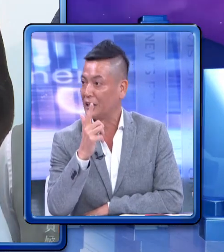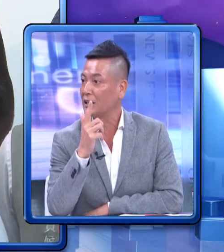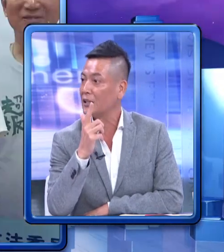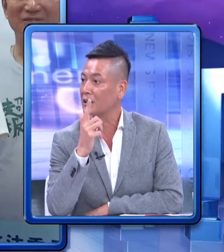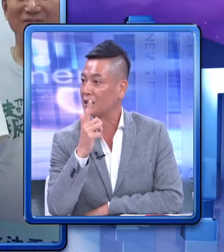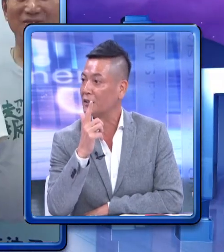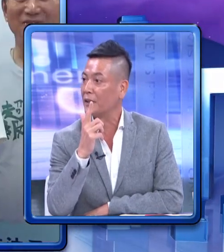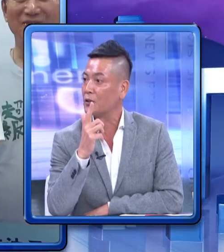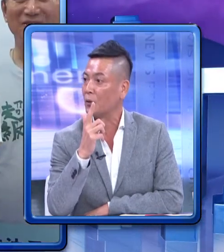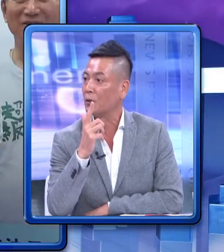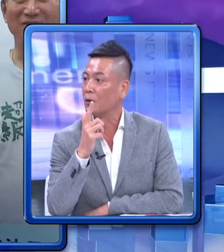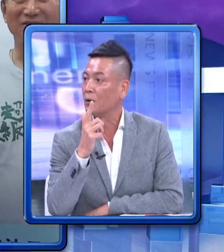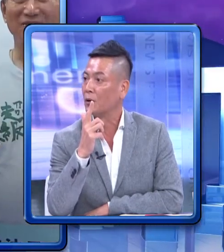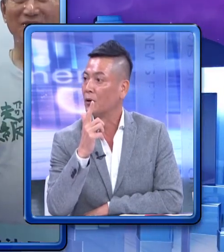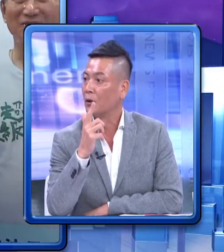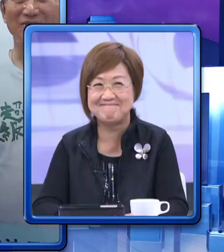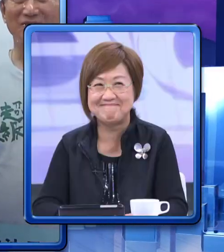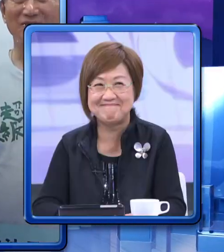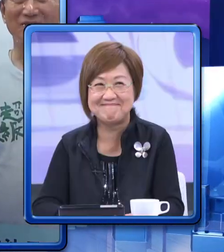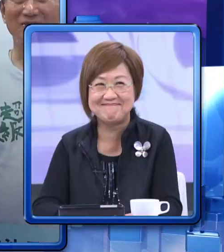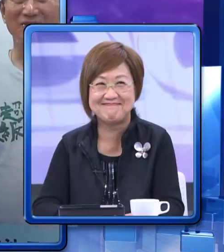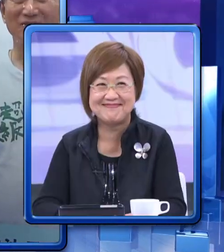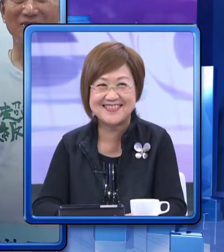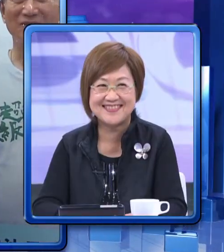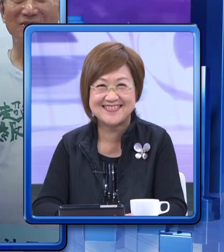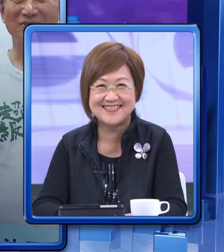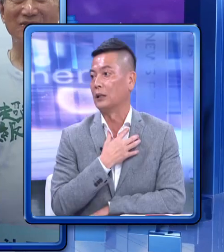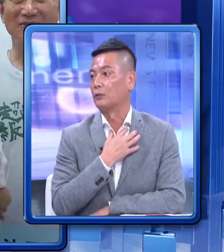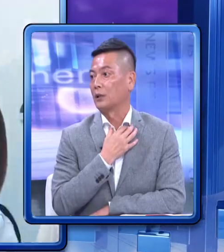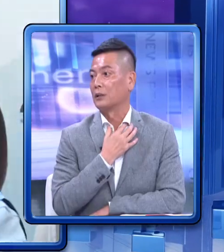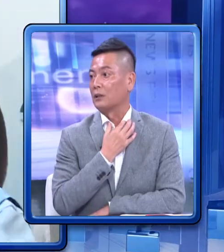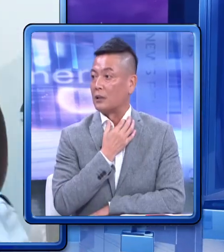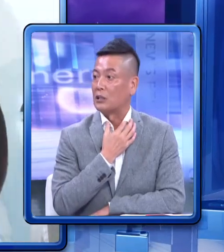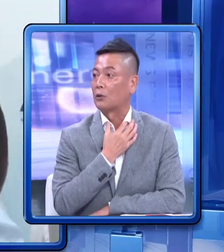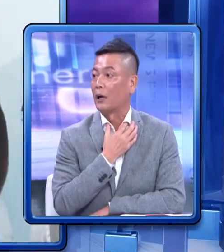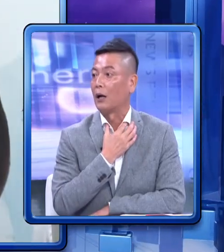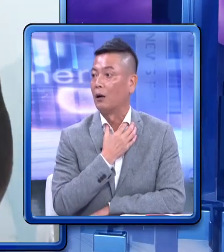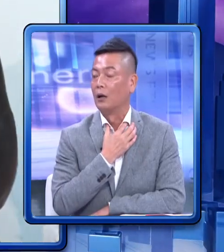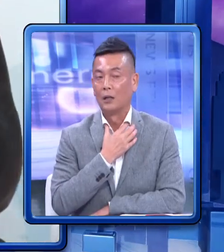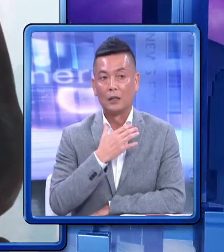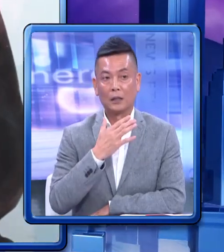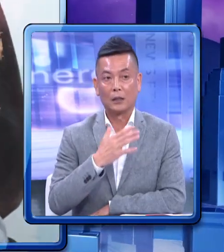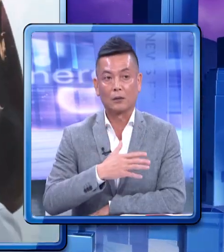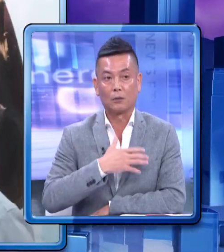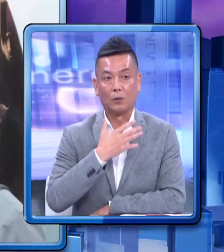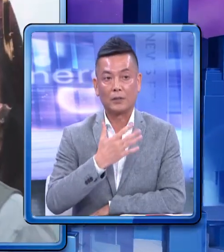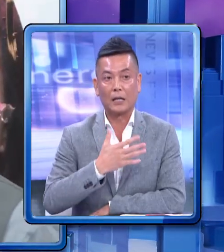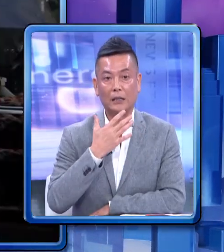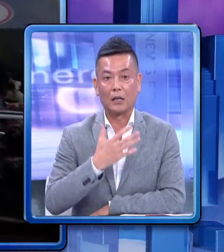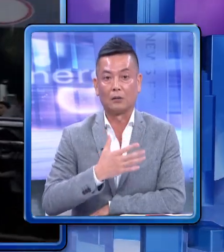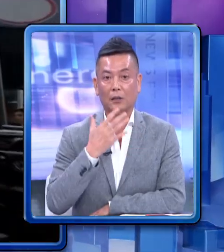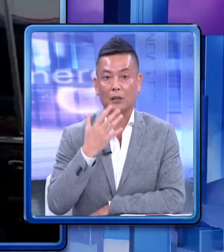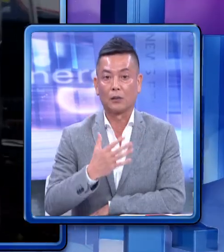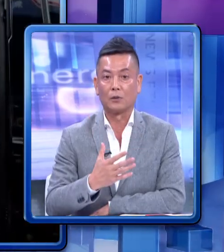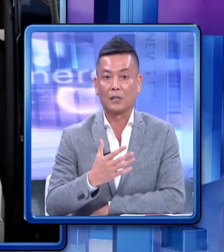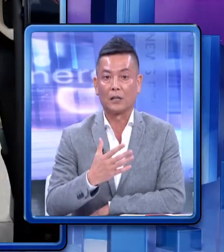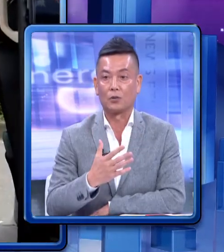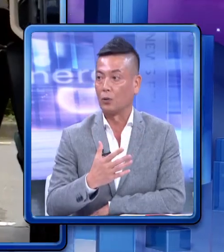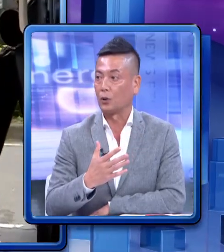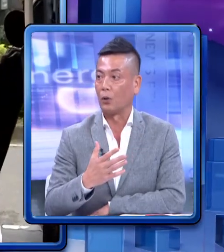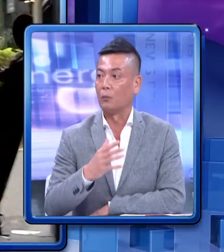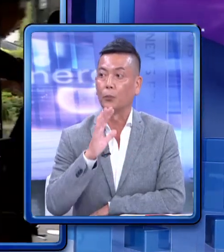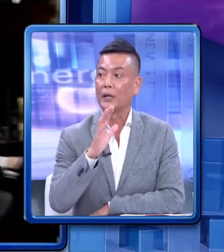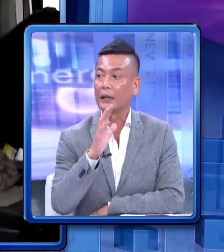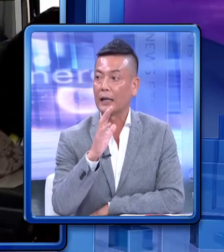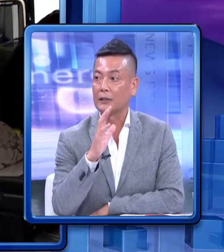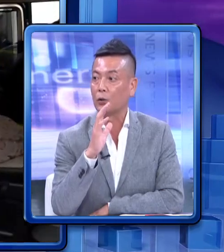了七分钟。我就觉得我也觉得很奇怪了哈，一个国家领导人，一个国家的